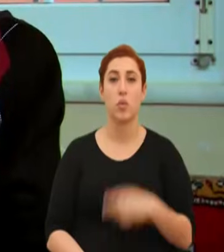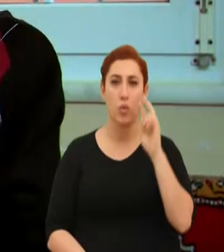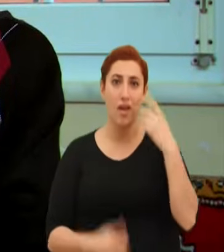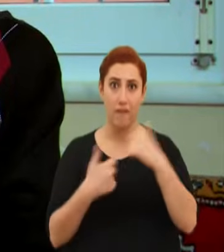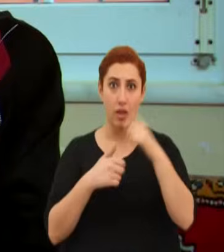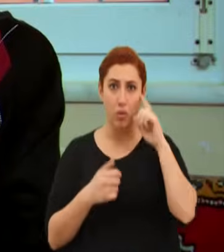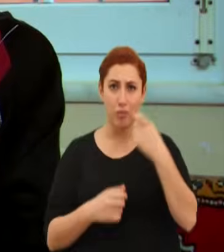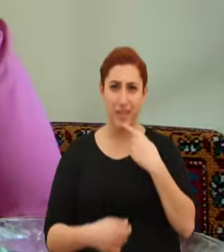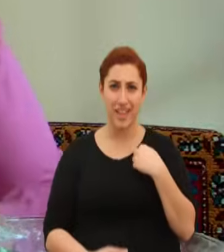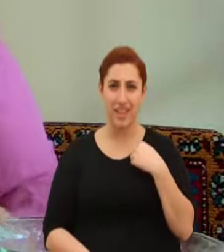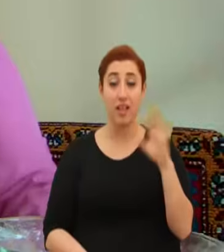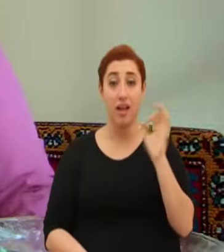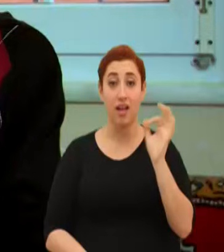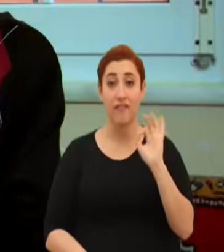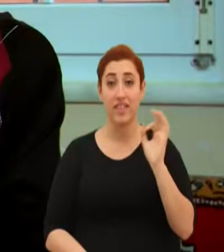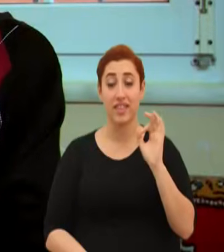Rüyam evleniyor mu dedin sen?